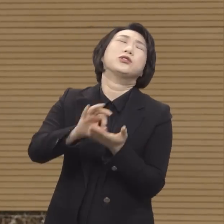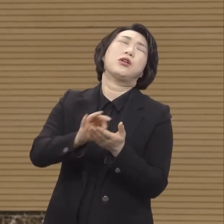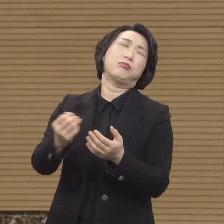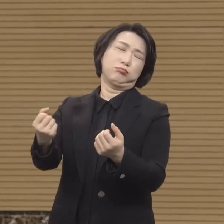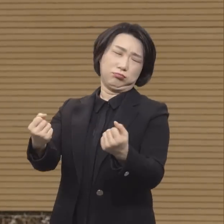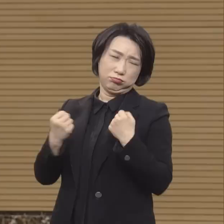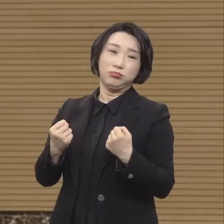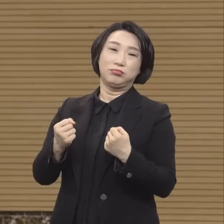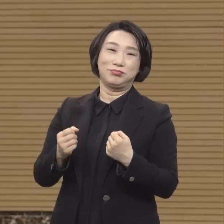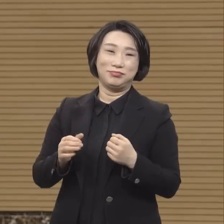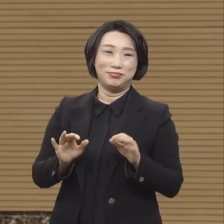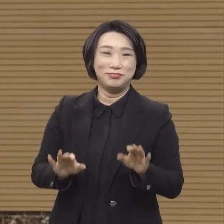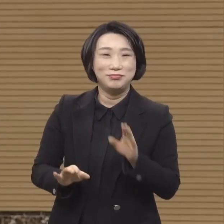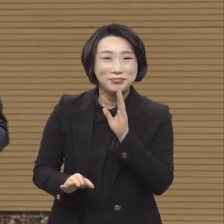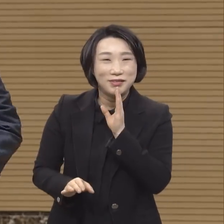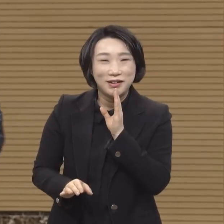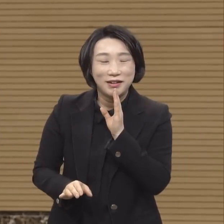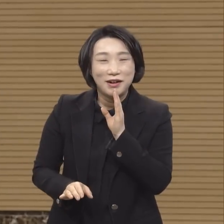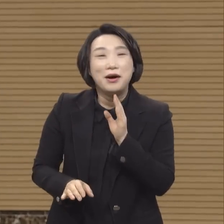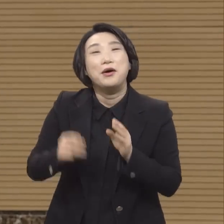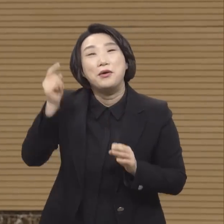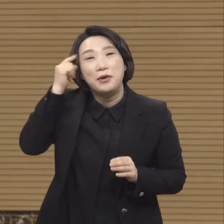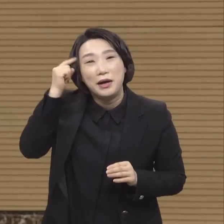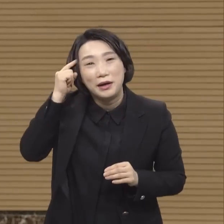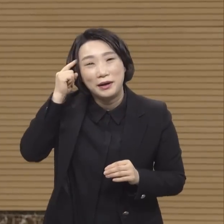쓰셨어요. 그러면